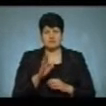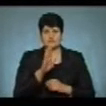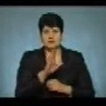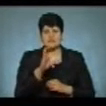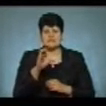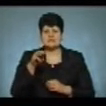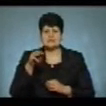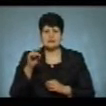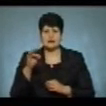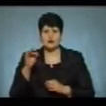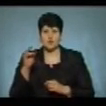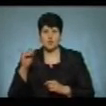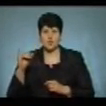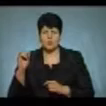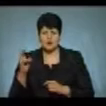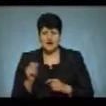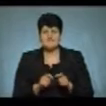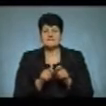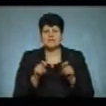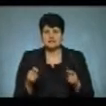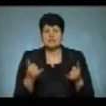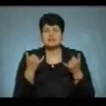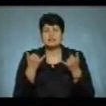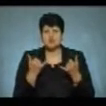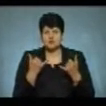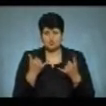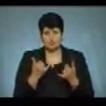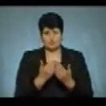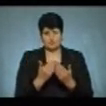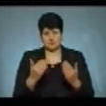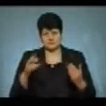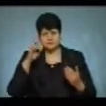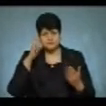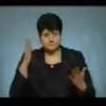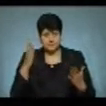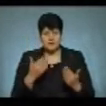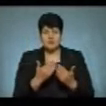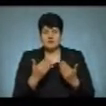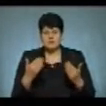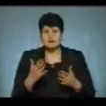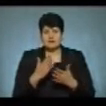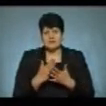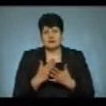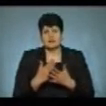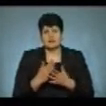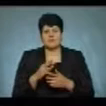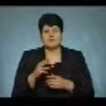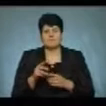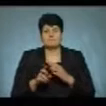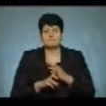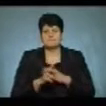відкрили сьогодні у Тернопільському обласному краєзнавчому музеї. В експозиції представили матеріали із фондів музею митрополита